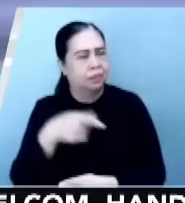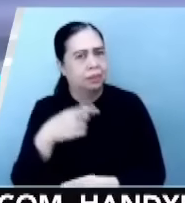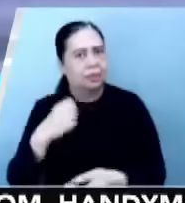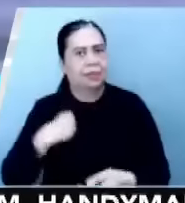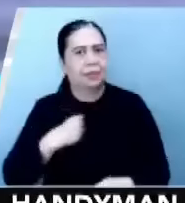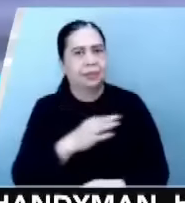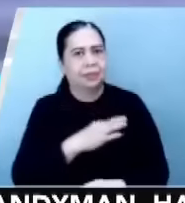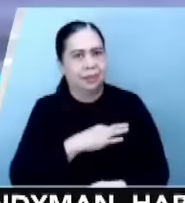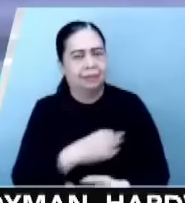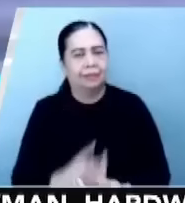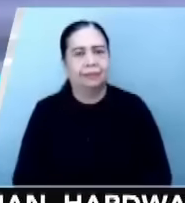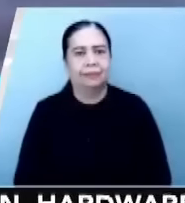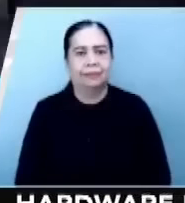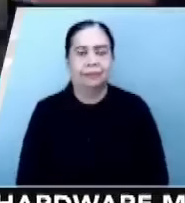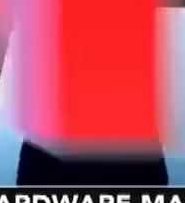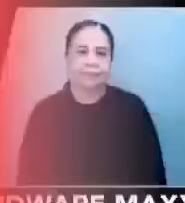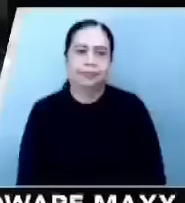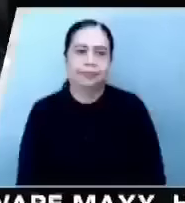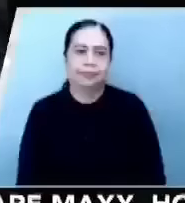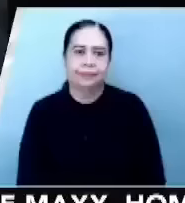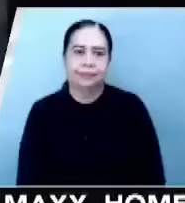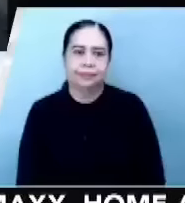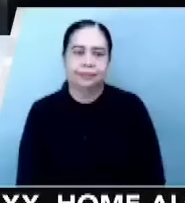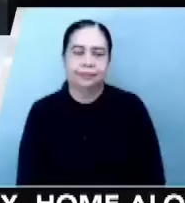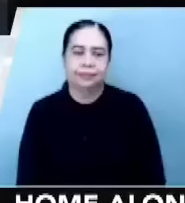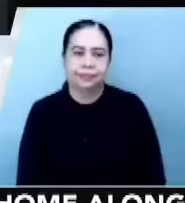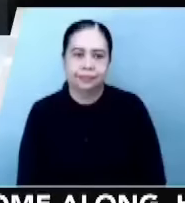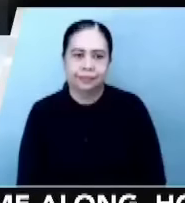John Consulta. Exclusive.